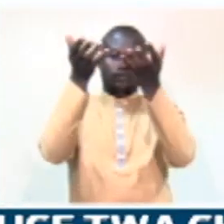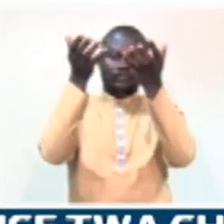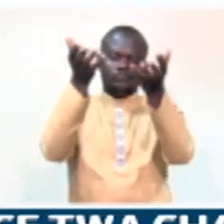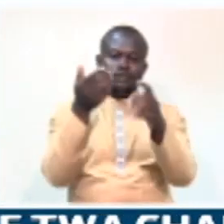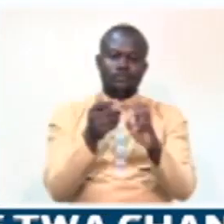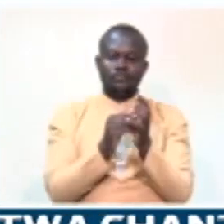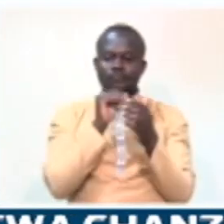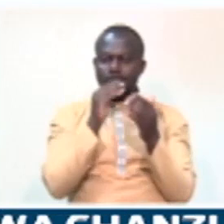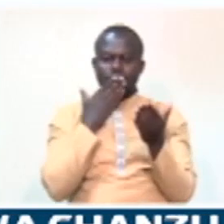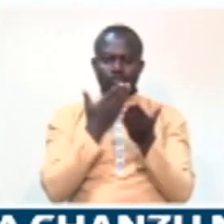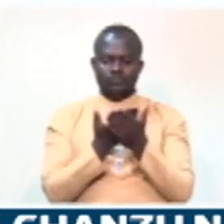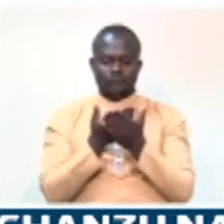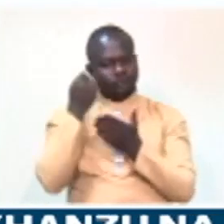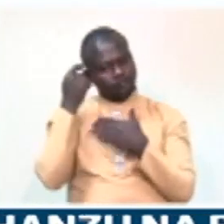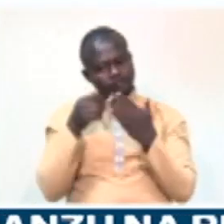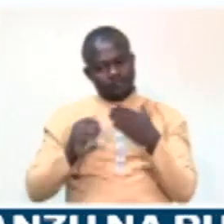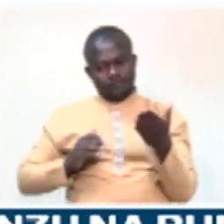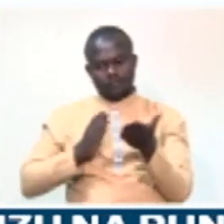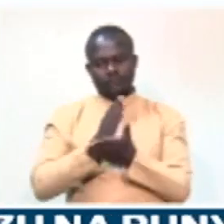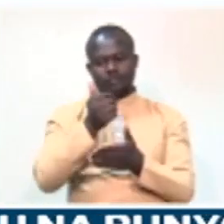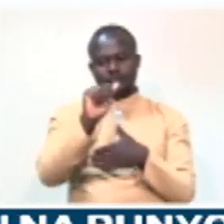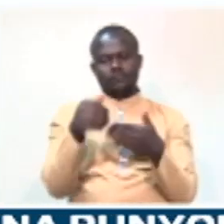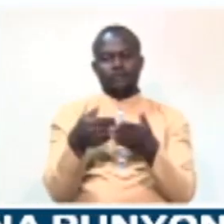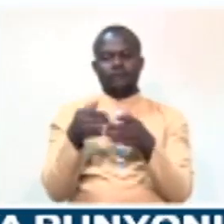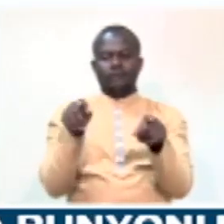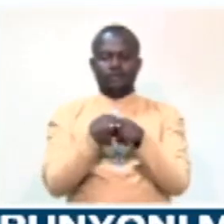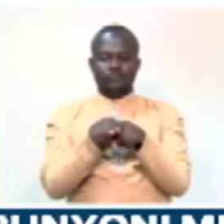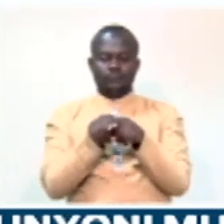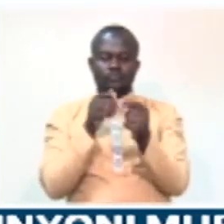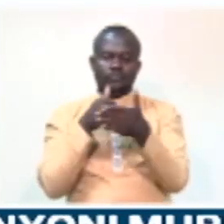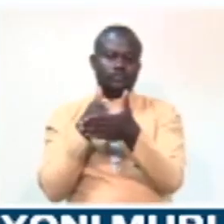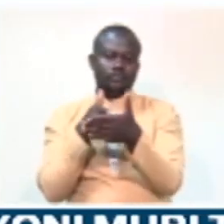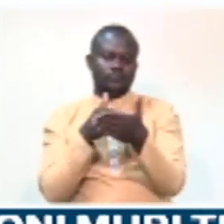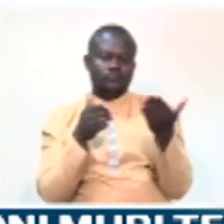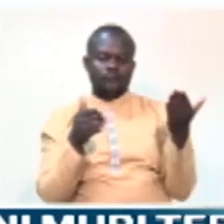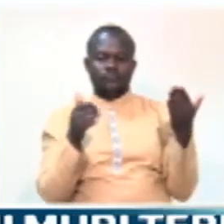kandi ntabwo ari byo. Ubu hari uburenganzira bwawe ubusa nk'aho ubujijwe.